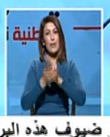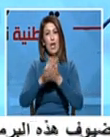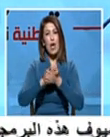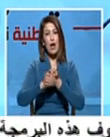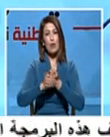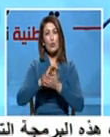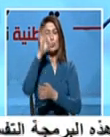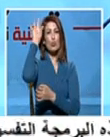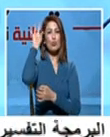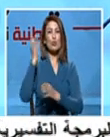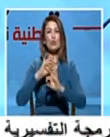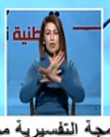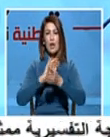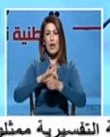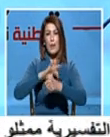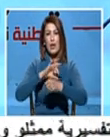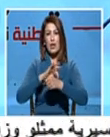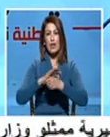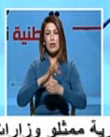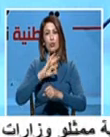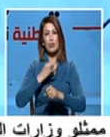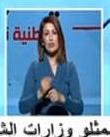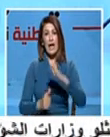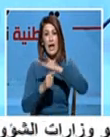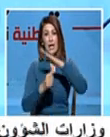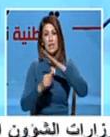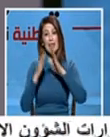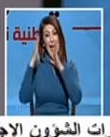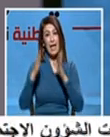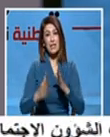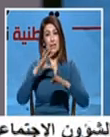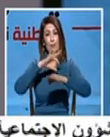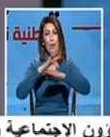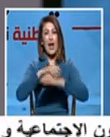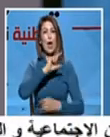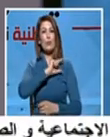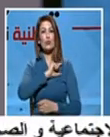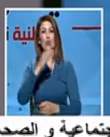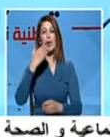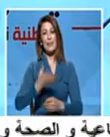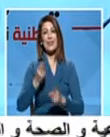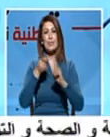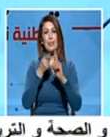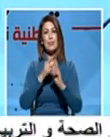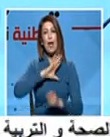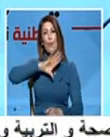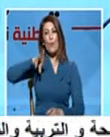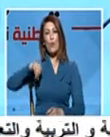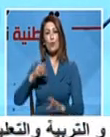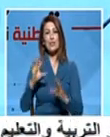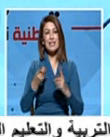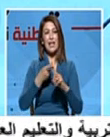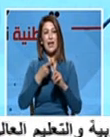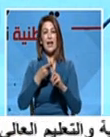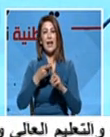المفاصل والعظام، سيادتك كذلك رئيس قسم بمستشفى فرحات حشاد، ونشكرك على قدومك من سوسة في هذا الاختصاص. وأخيرا وليس آخرا